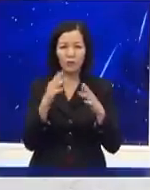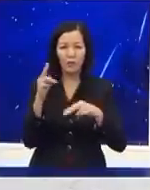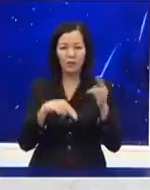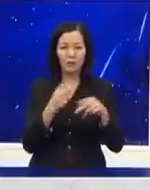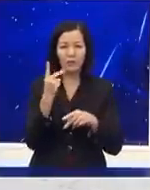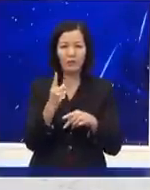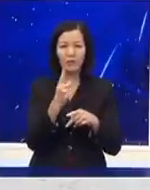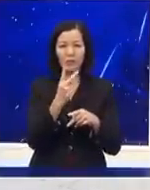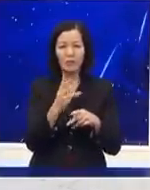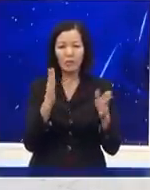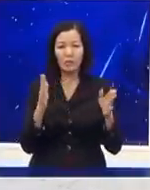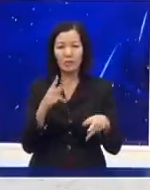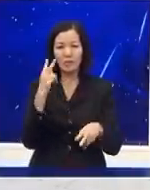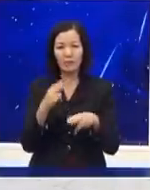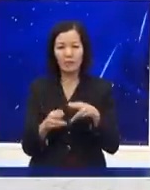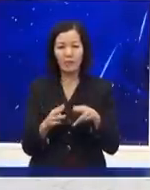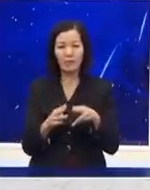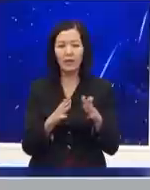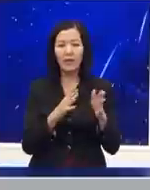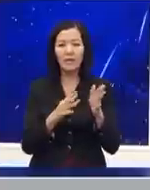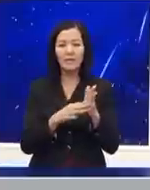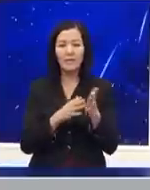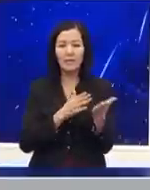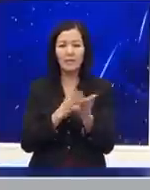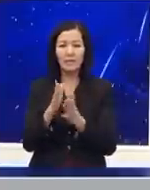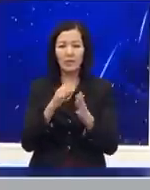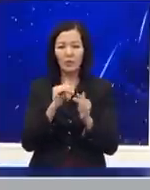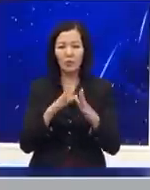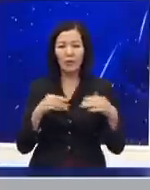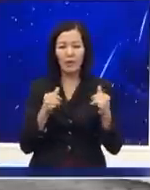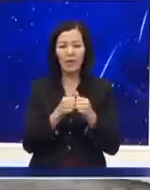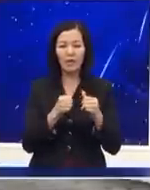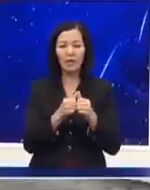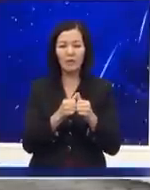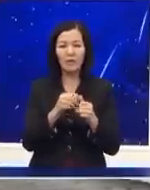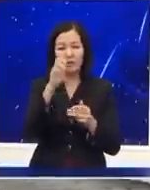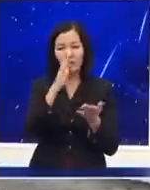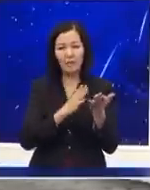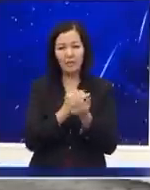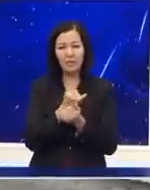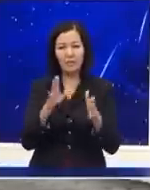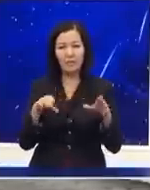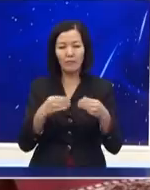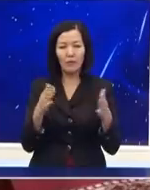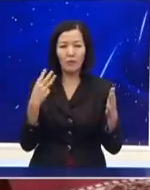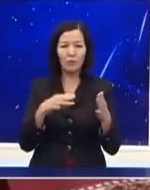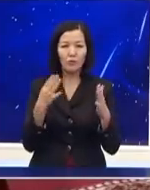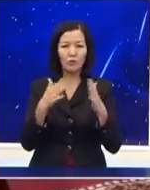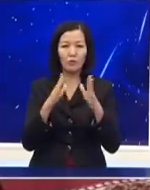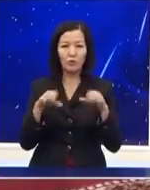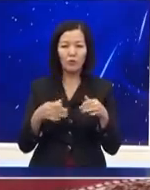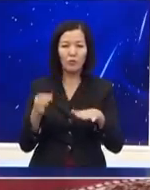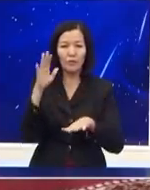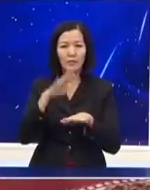Бірінші-екінші кезеңдегілер бітіпті. Кезекпен 8 санат бойынша көппалалы отбасылар мен мемлекеттік қызметкерлерге берілді. 33 баспана кілті облыс